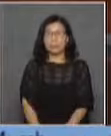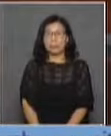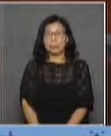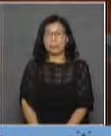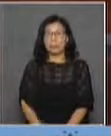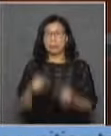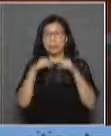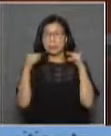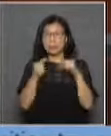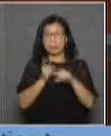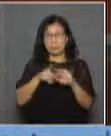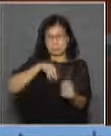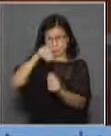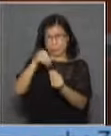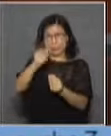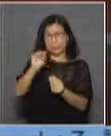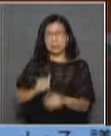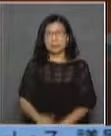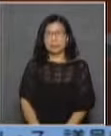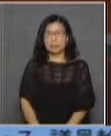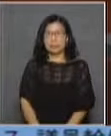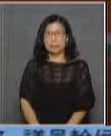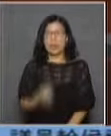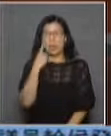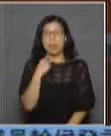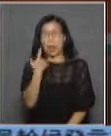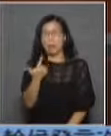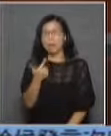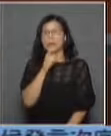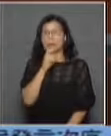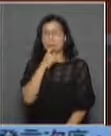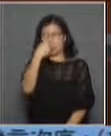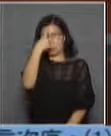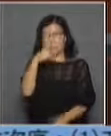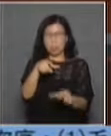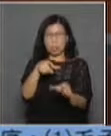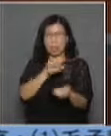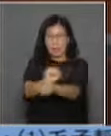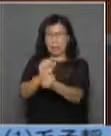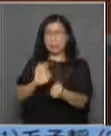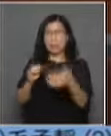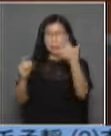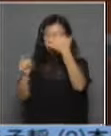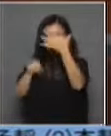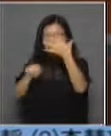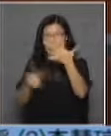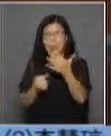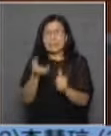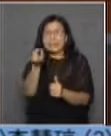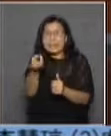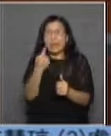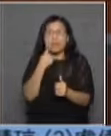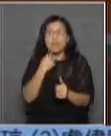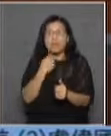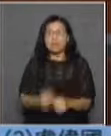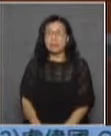權表示同情。因為大佬最貪嗰個你唔捉，5000萬嗰個你唔捉，呢、這個小貪啊，小